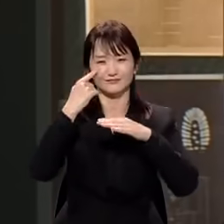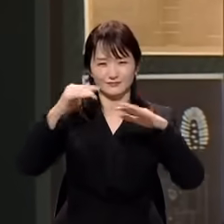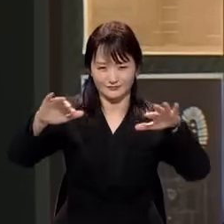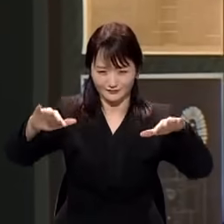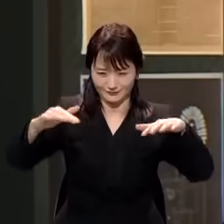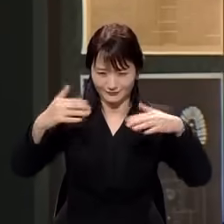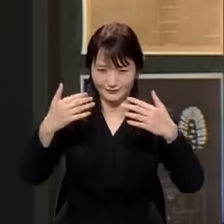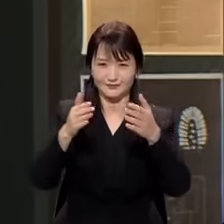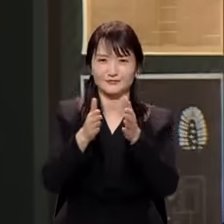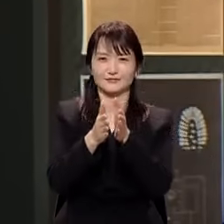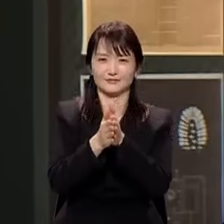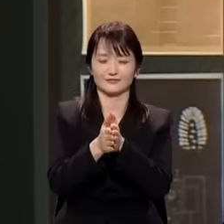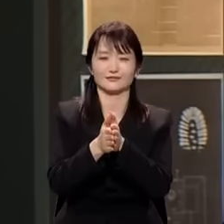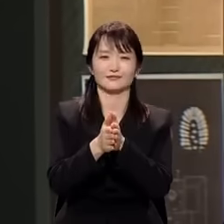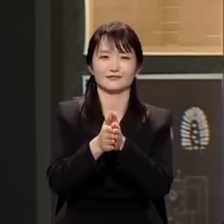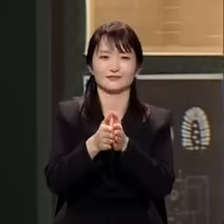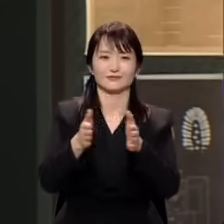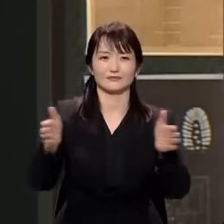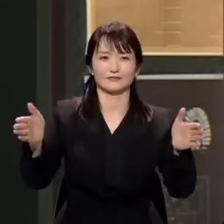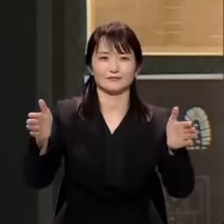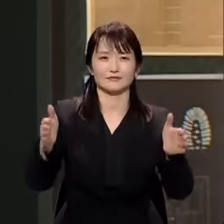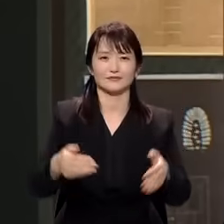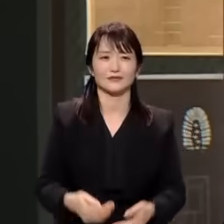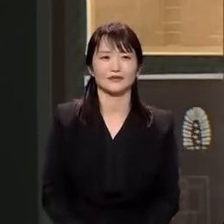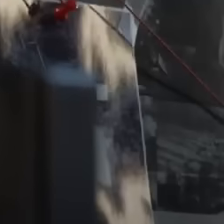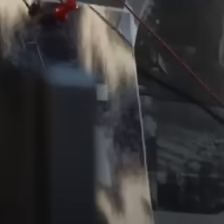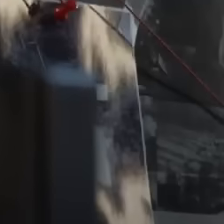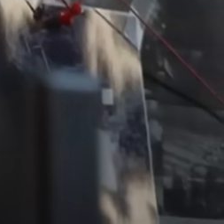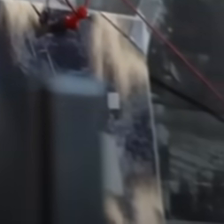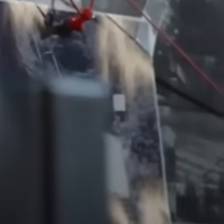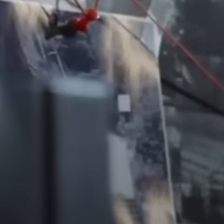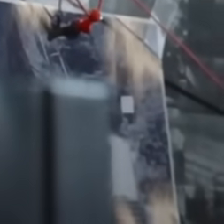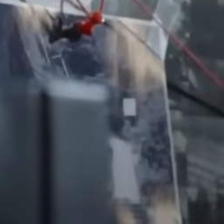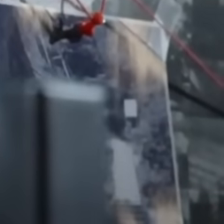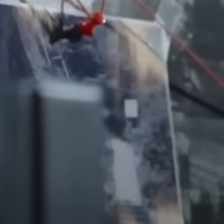여러분의 시선을 모아 모아서 출발합니다.